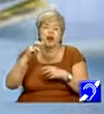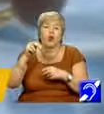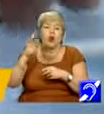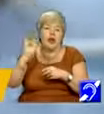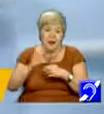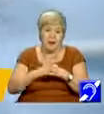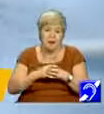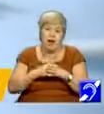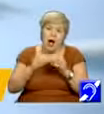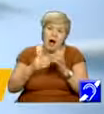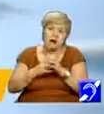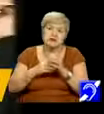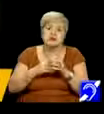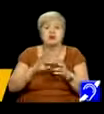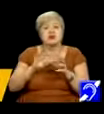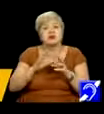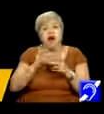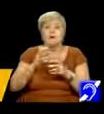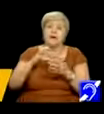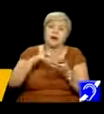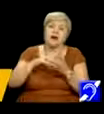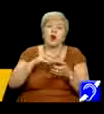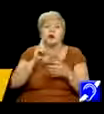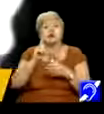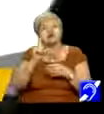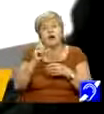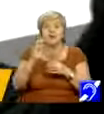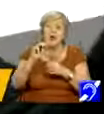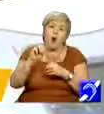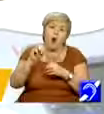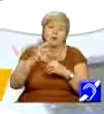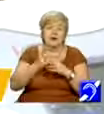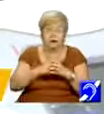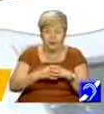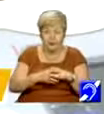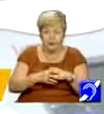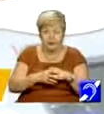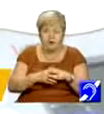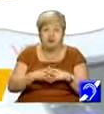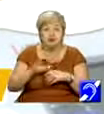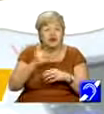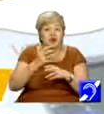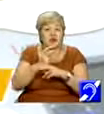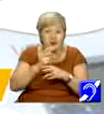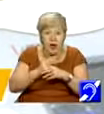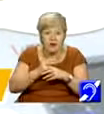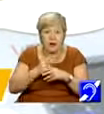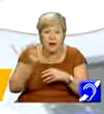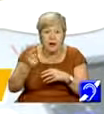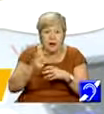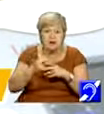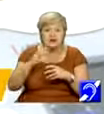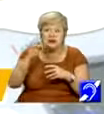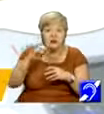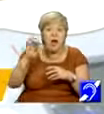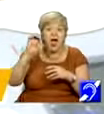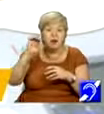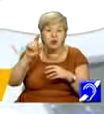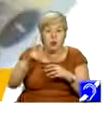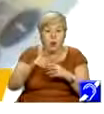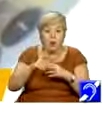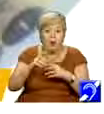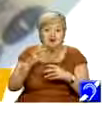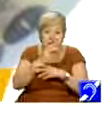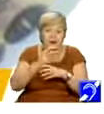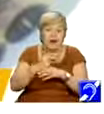vreo 7-8 țări înaintea noastră, inclusiv țări din zona euro. Nu mă refer numai